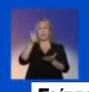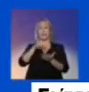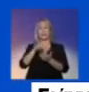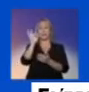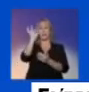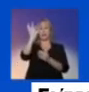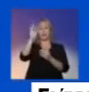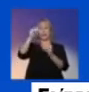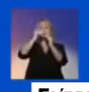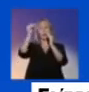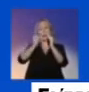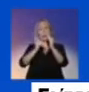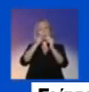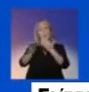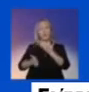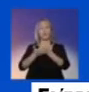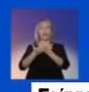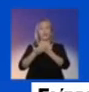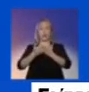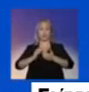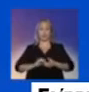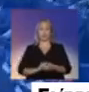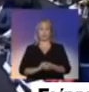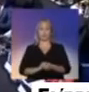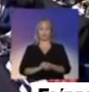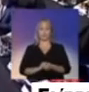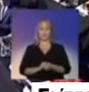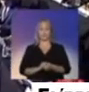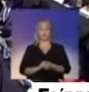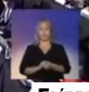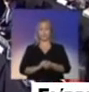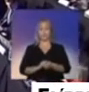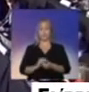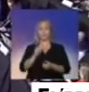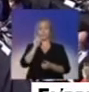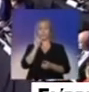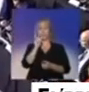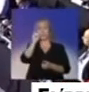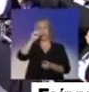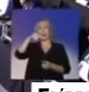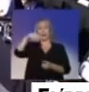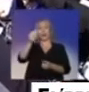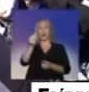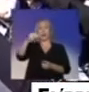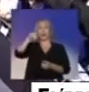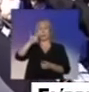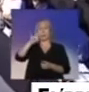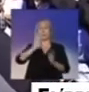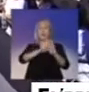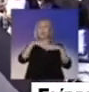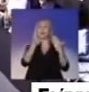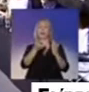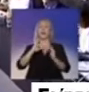ως περιοχή και σε ποιο βαθμό αντισταθμίζουν τον πλούτο ο οποίος χάνεται. Ελπίζω ότι θα πάνε όλα καλά, υπάρχει πολιτική